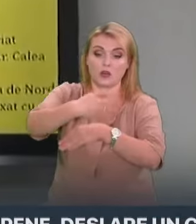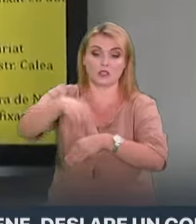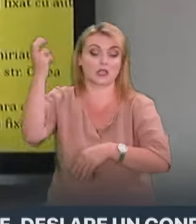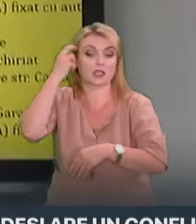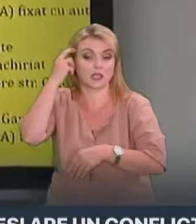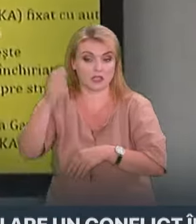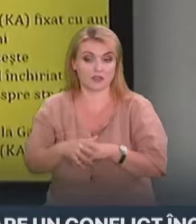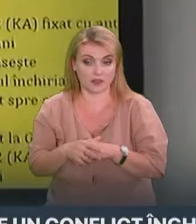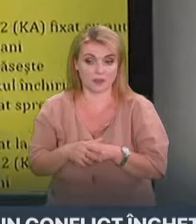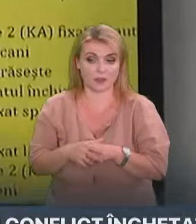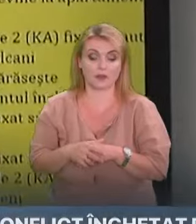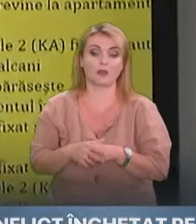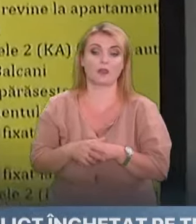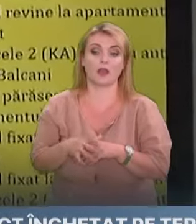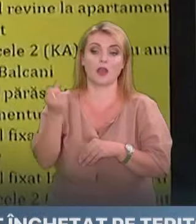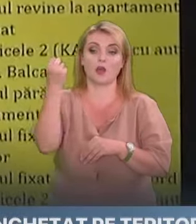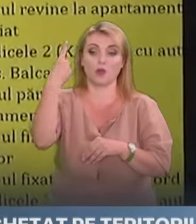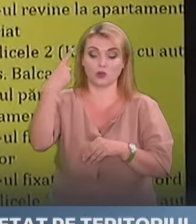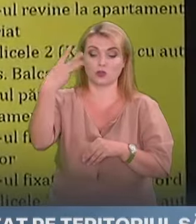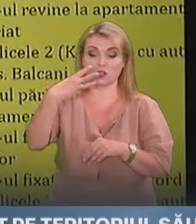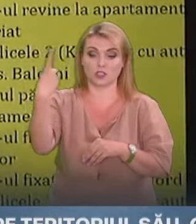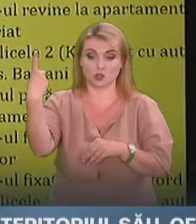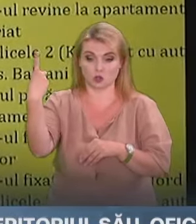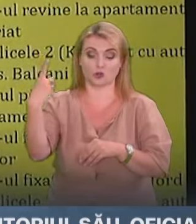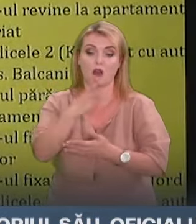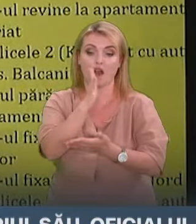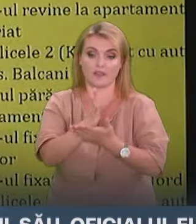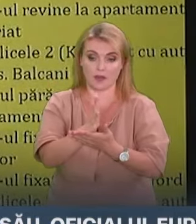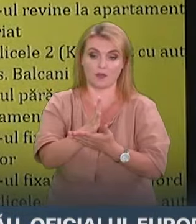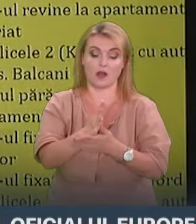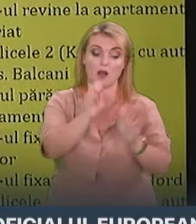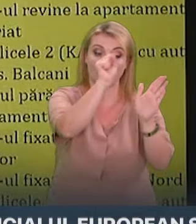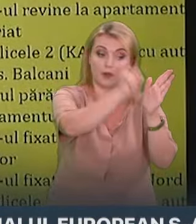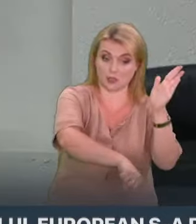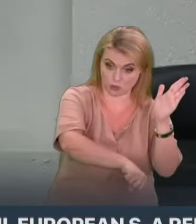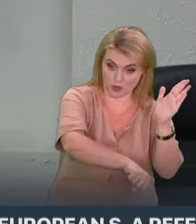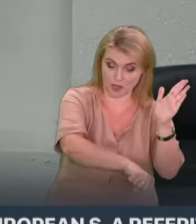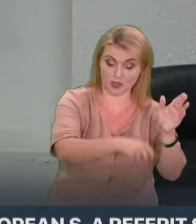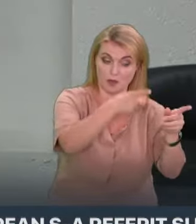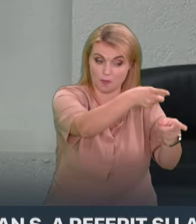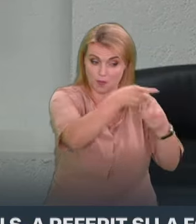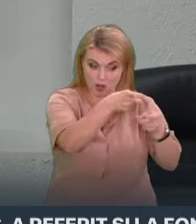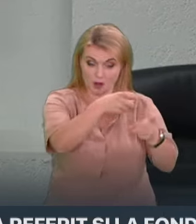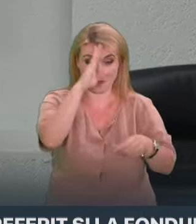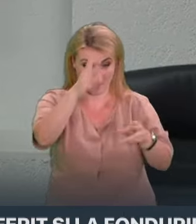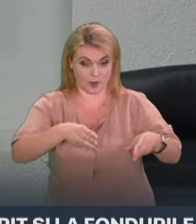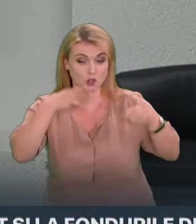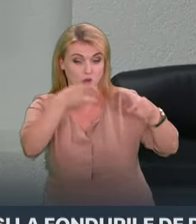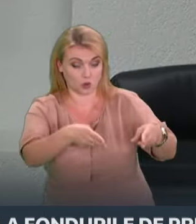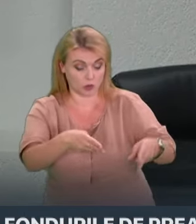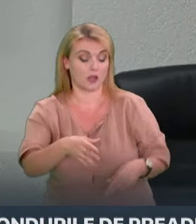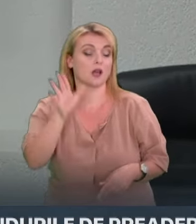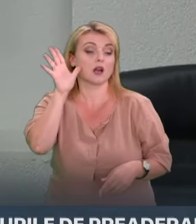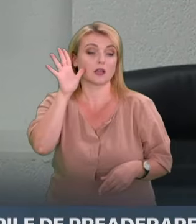pietoni. Deci 11:31 avem omorul propriu zis, killerul. La data